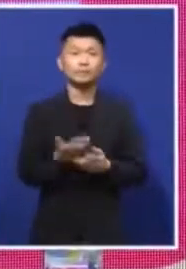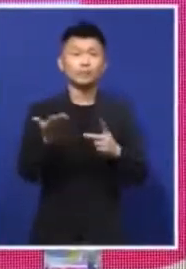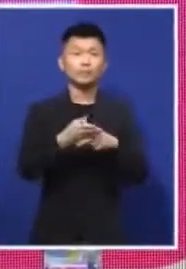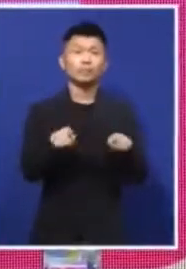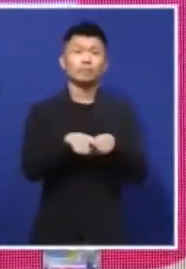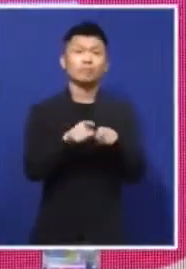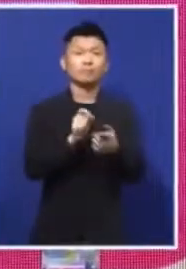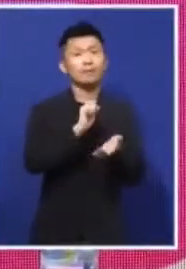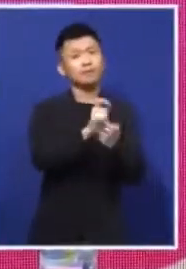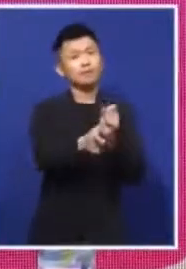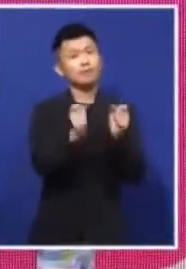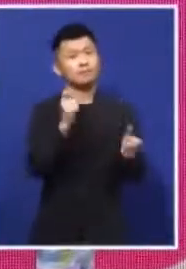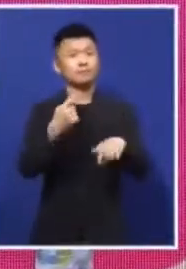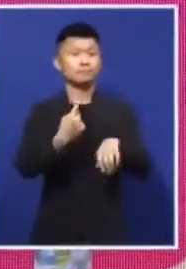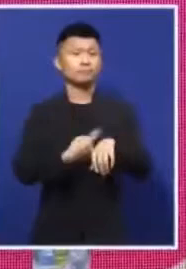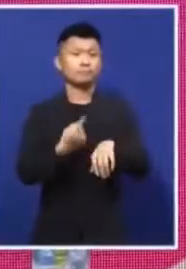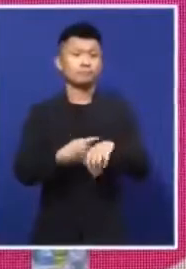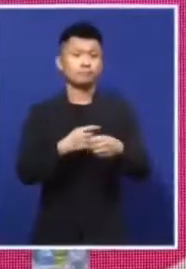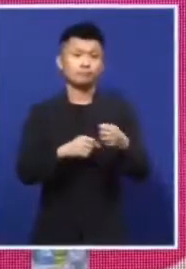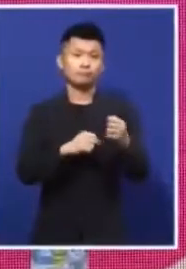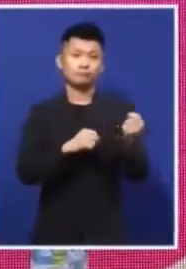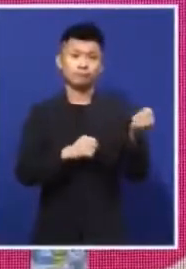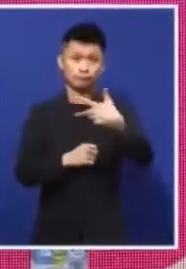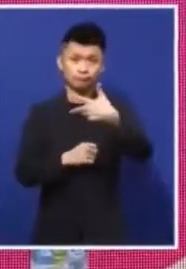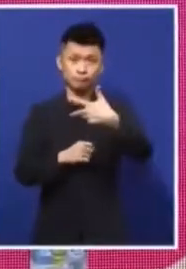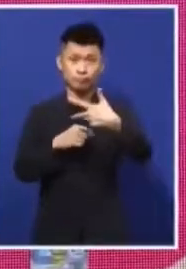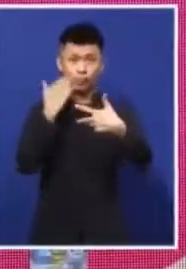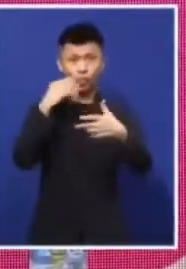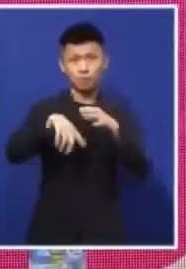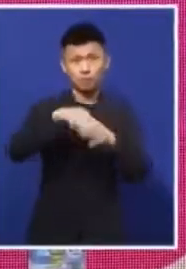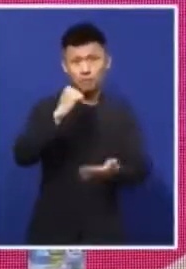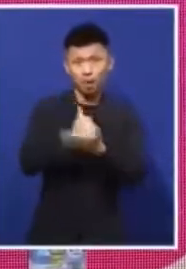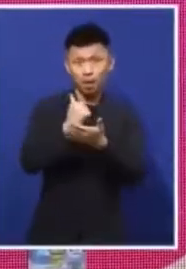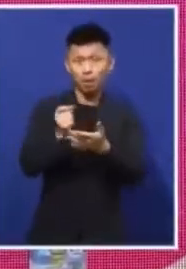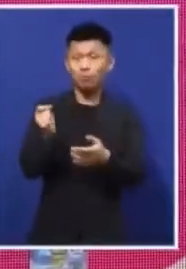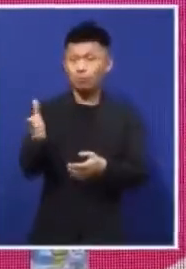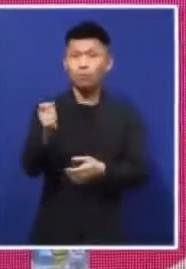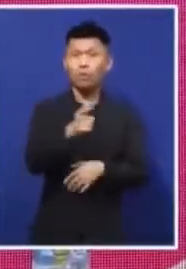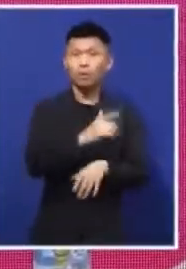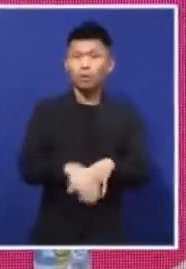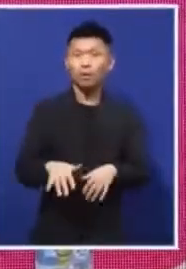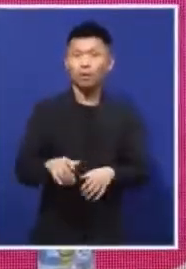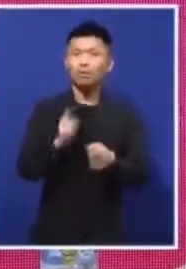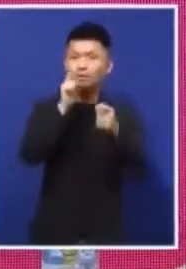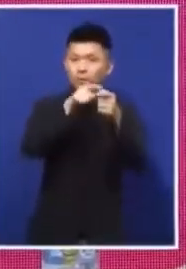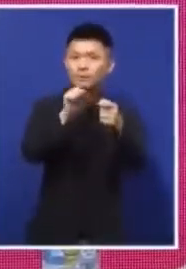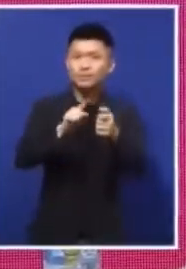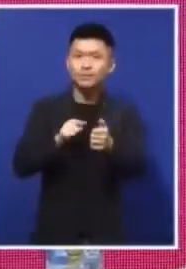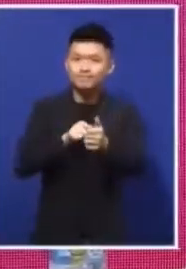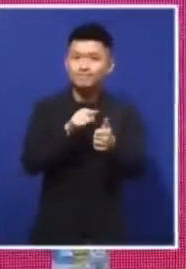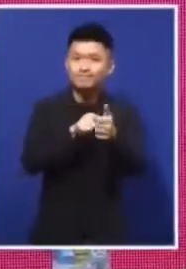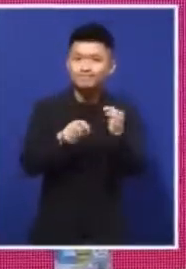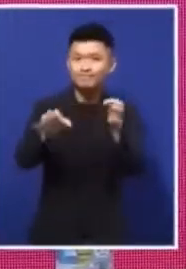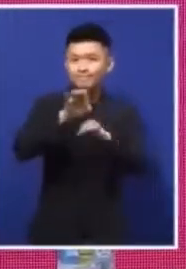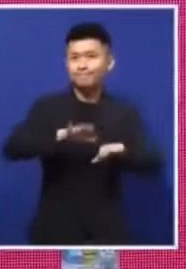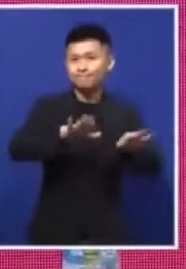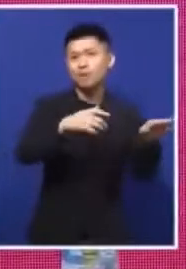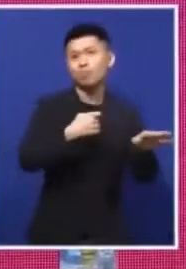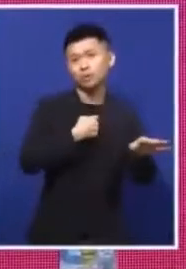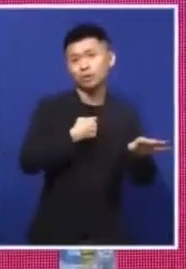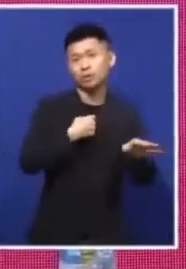消费的习惯，其实七种都应该如果抽到会用到的话，因为我们的目的还是振兴嘛，还是更刺激嘛，你七